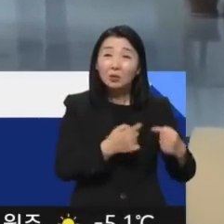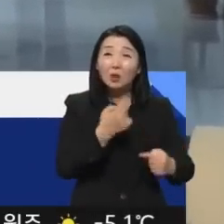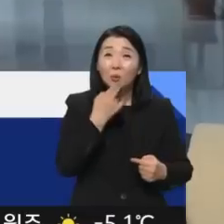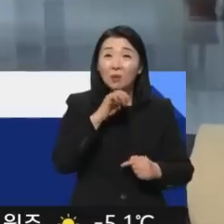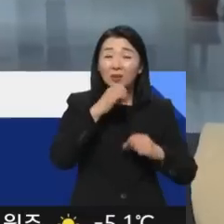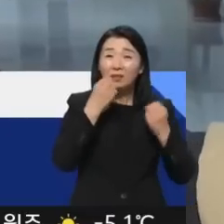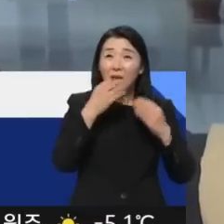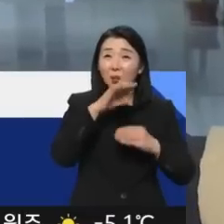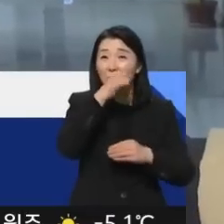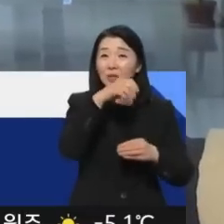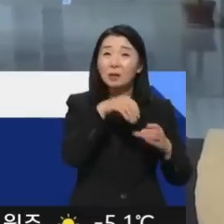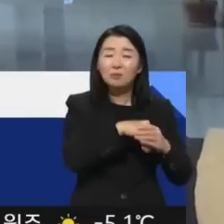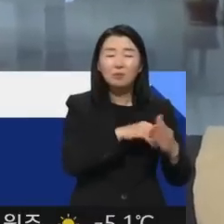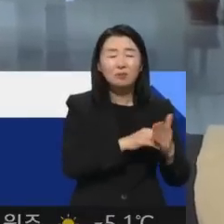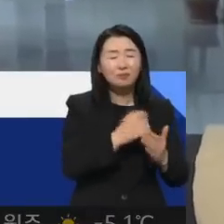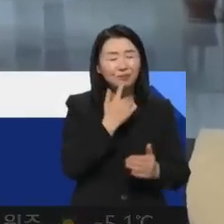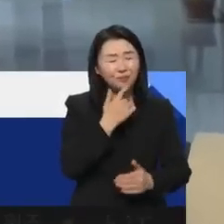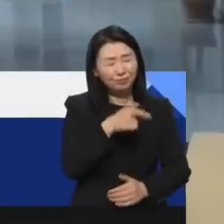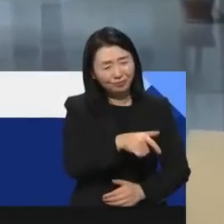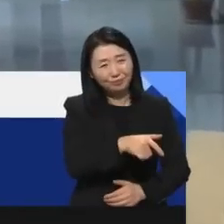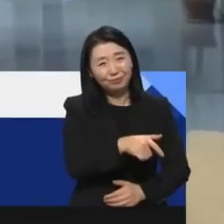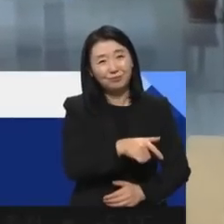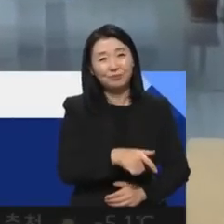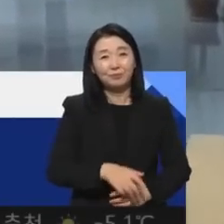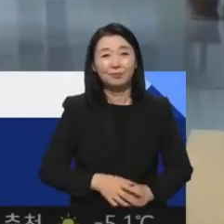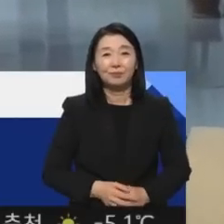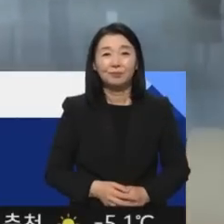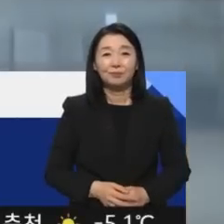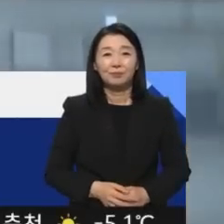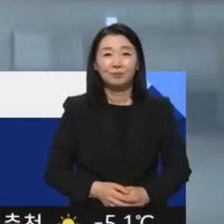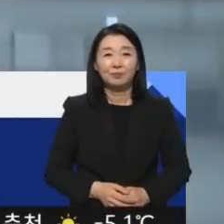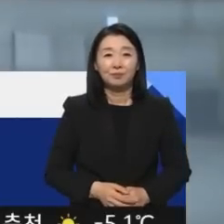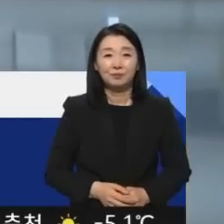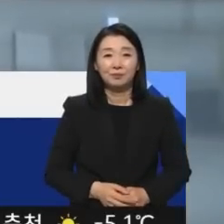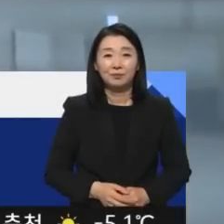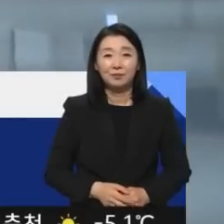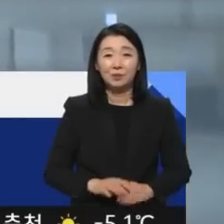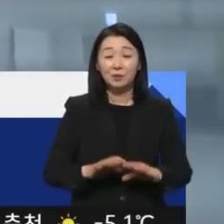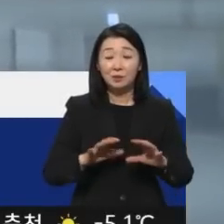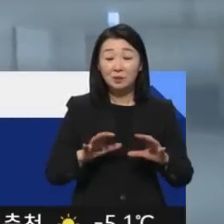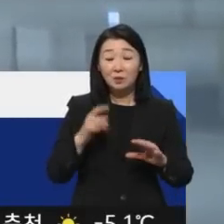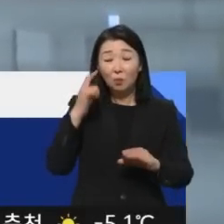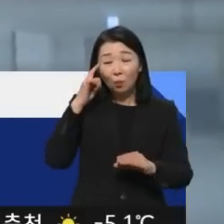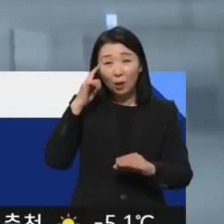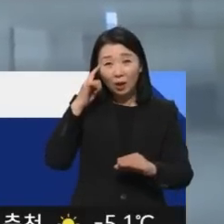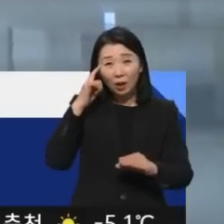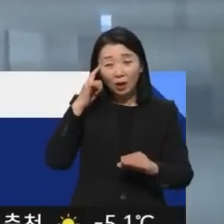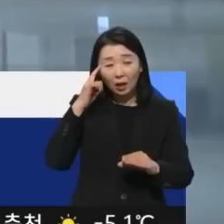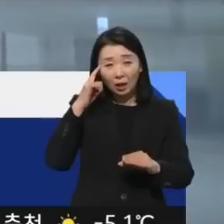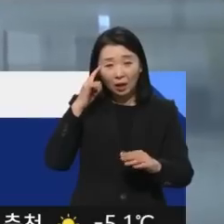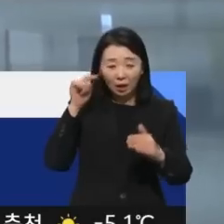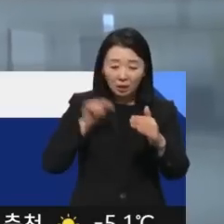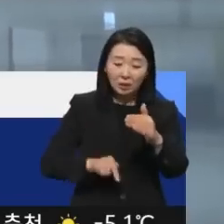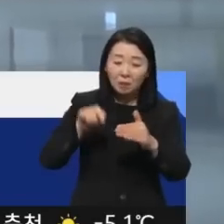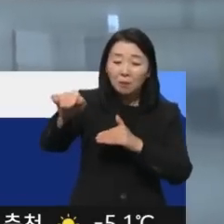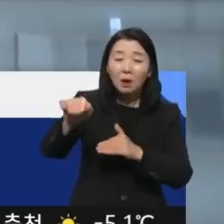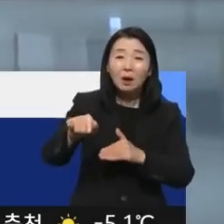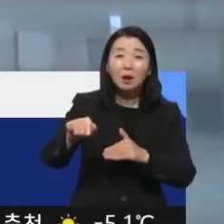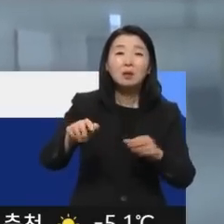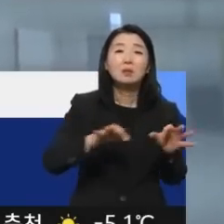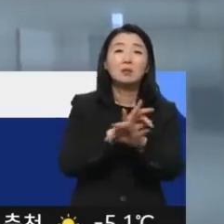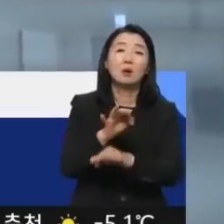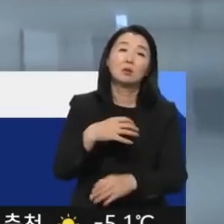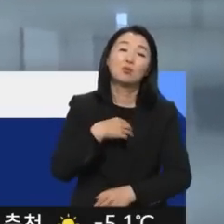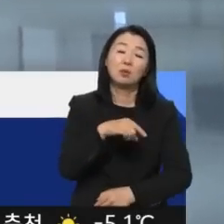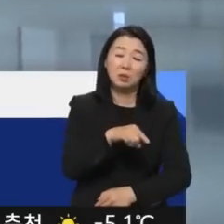거야말로 무리고 억지다 저는 그렇게 생각합니다. 그래서 지금 국내외적으로 경제 위기인데 민주당이